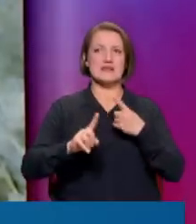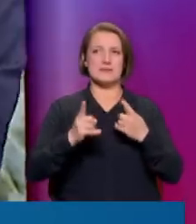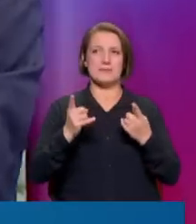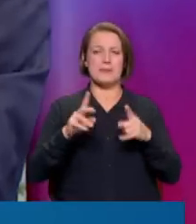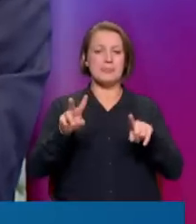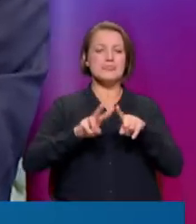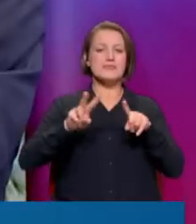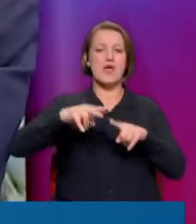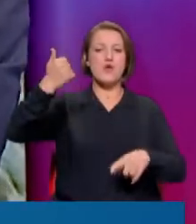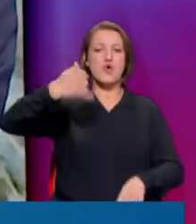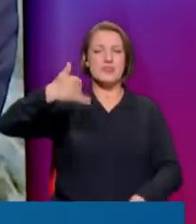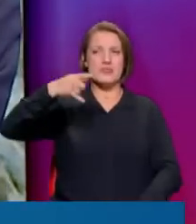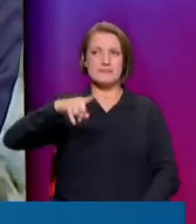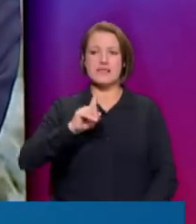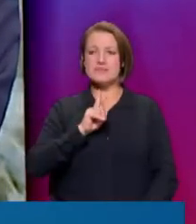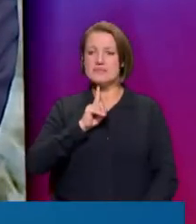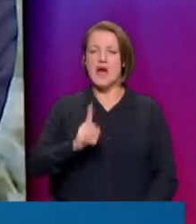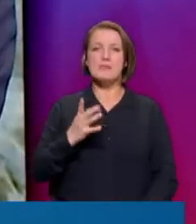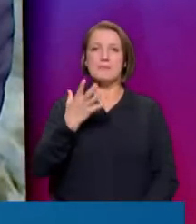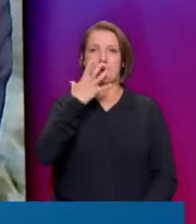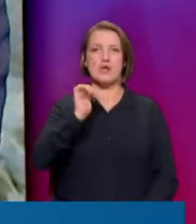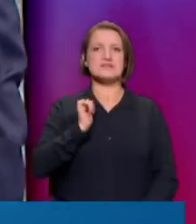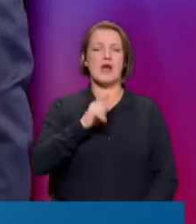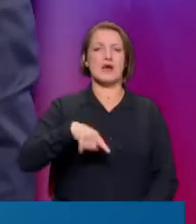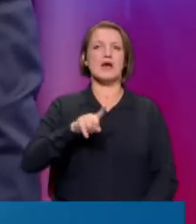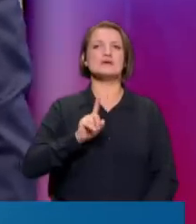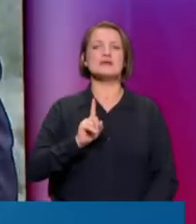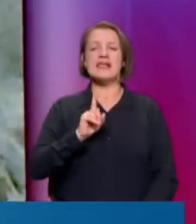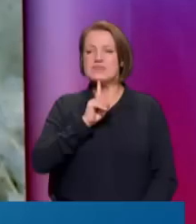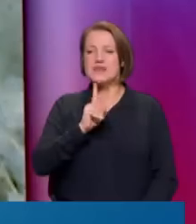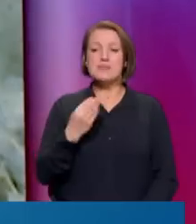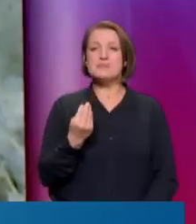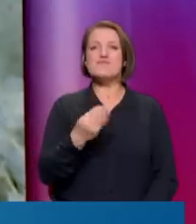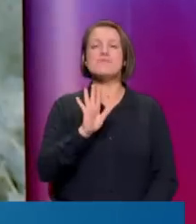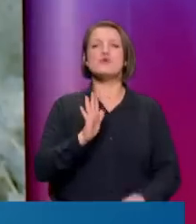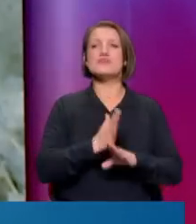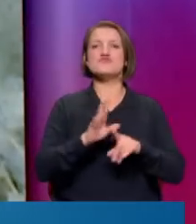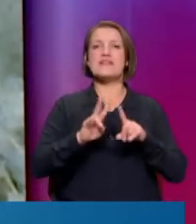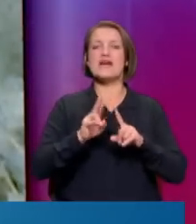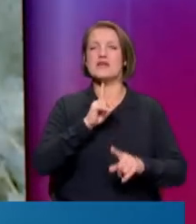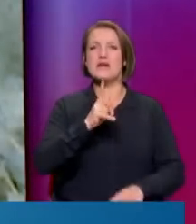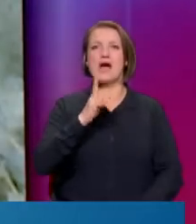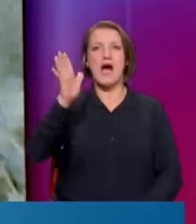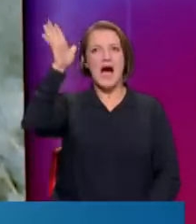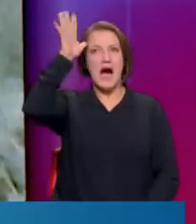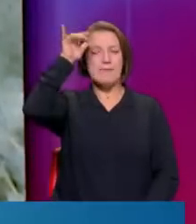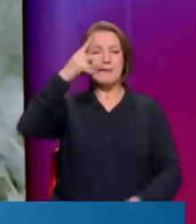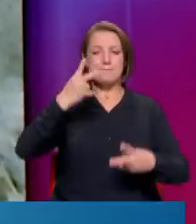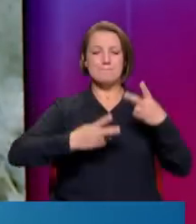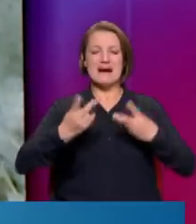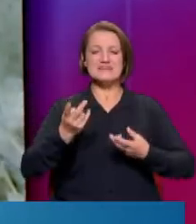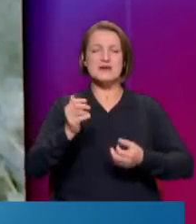netanyahu'dan direktif bekliyorlar siyasi siyasi direktifi Niye vermiyor neten ABD'nin bazı